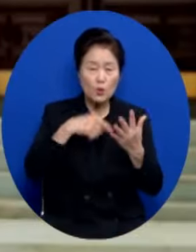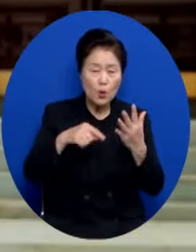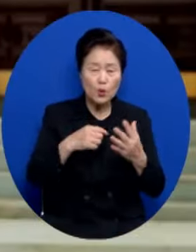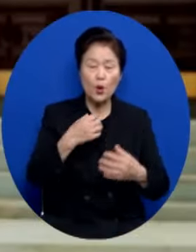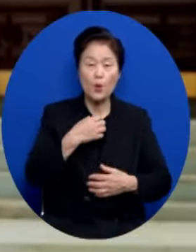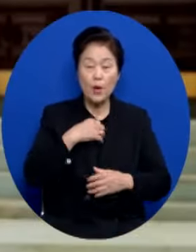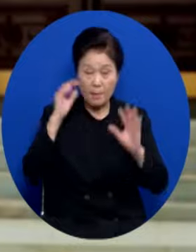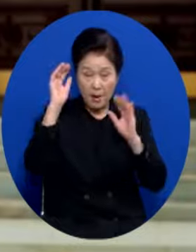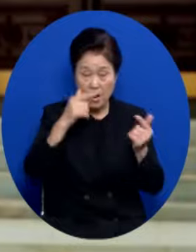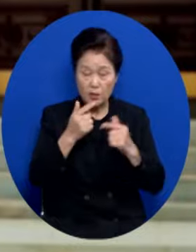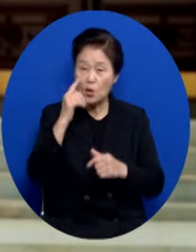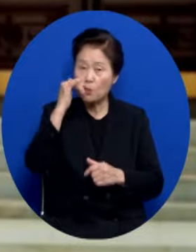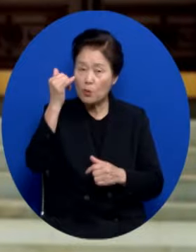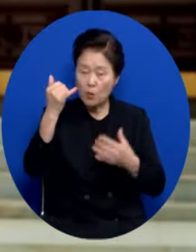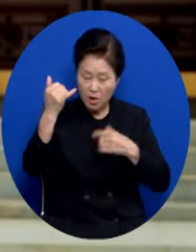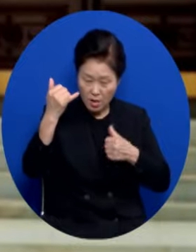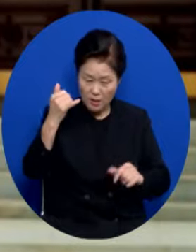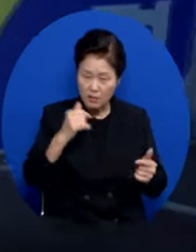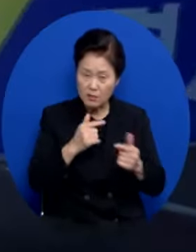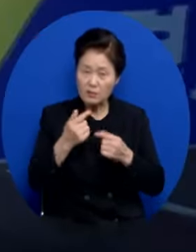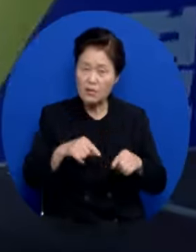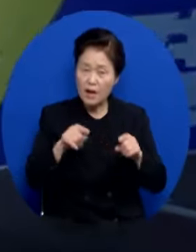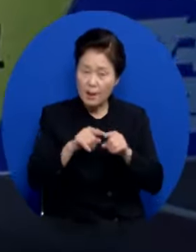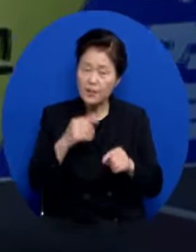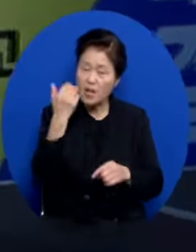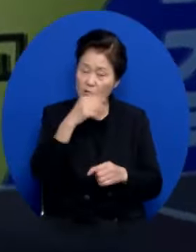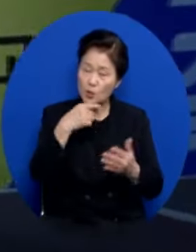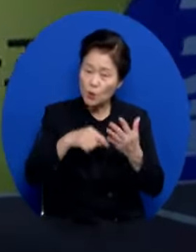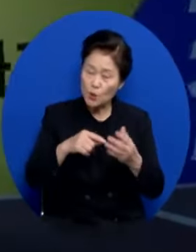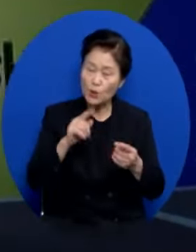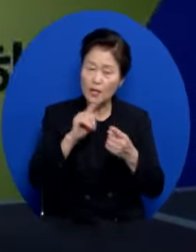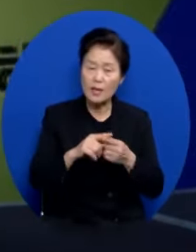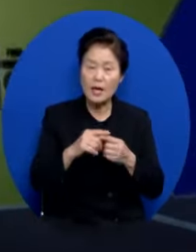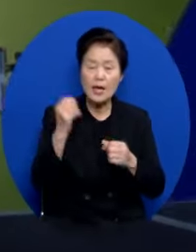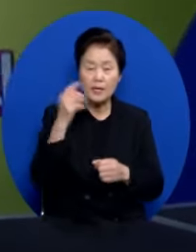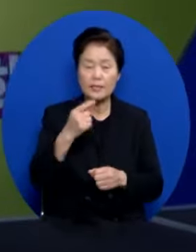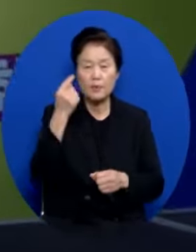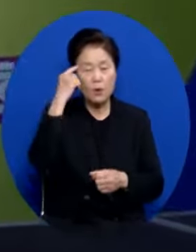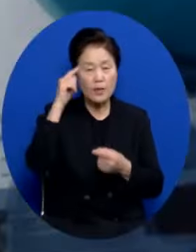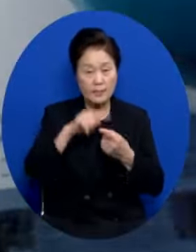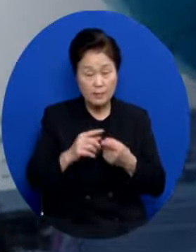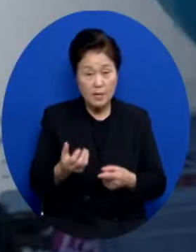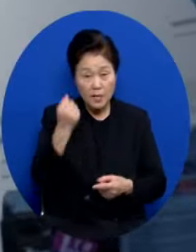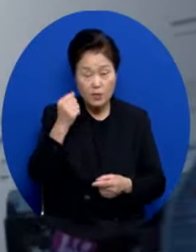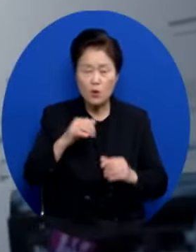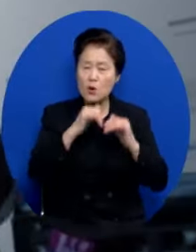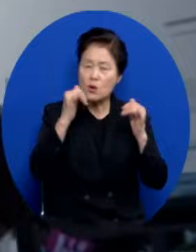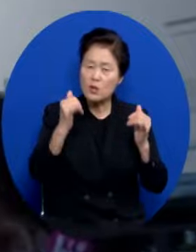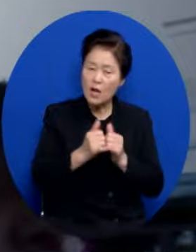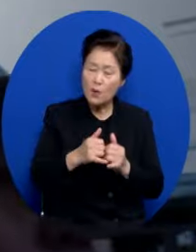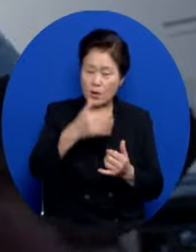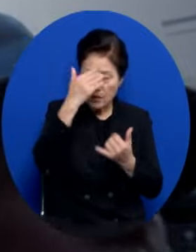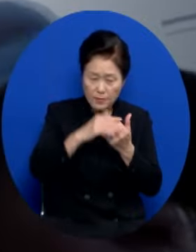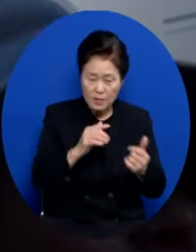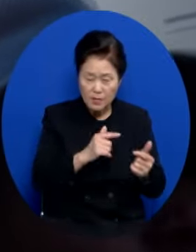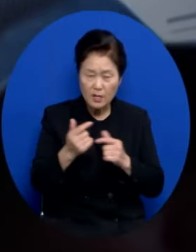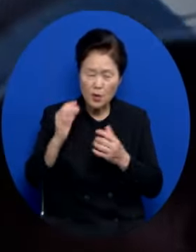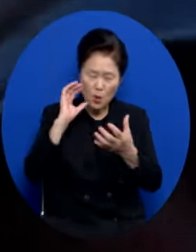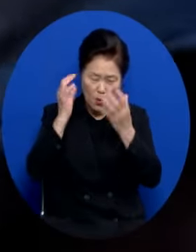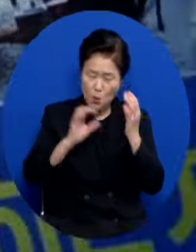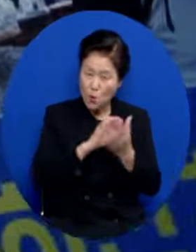자녀가 함께 청소년 성교육의 현재 방향에 대해 다시 한번 관심을 가지고 우리 사회의 다음 세대가 혼란